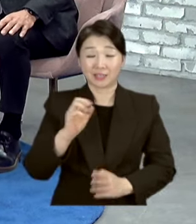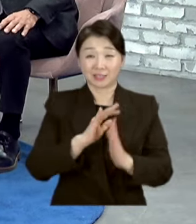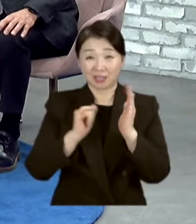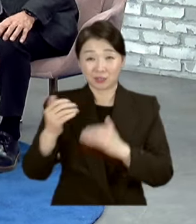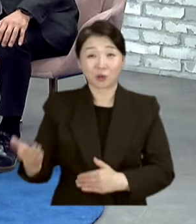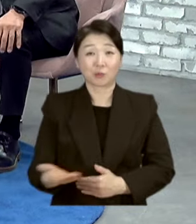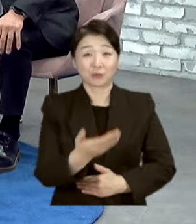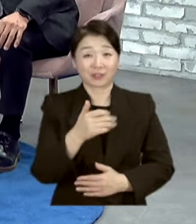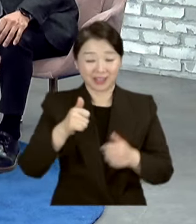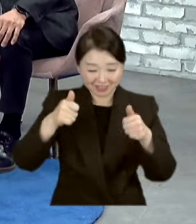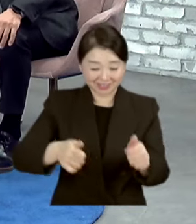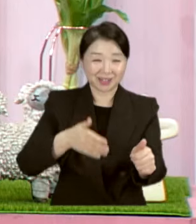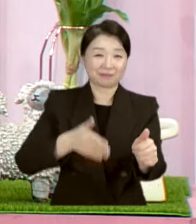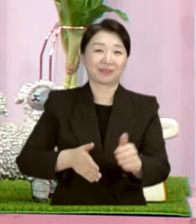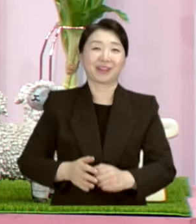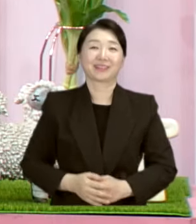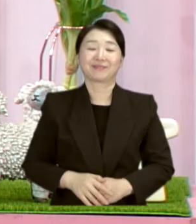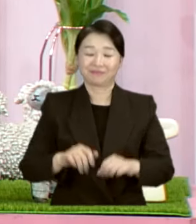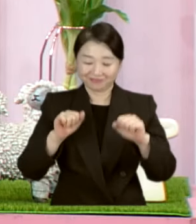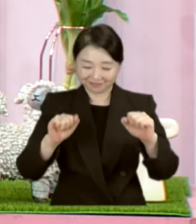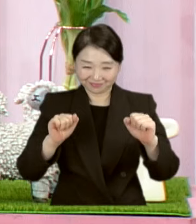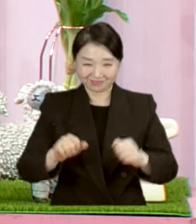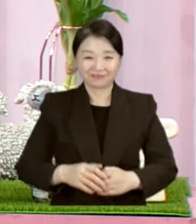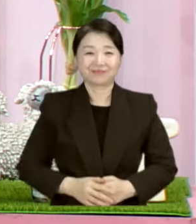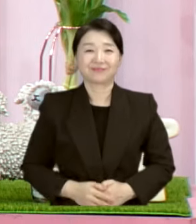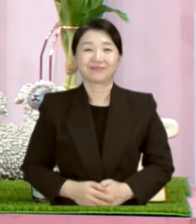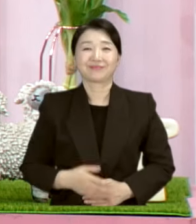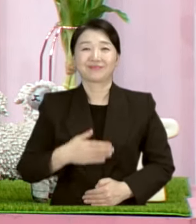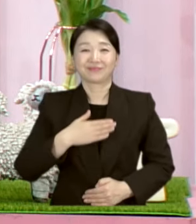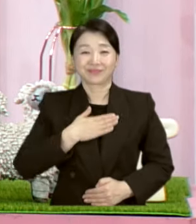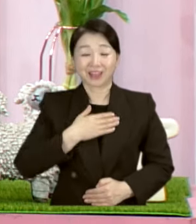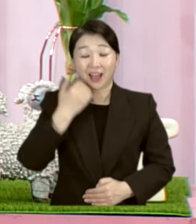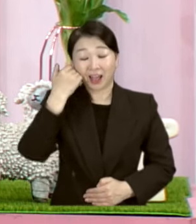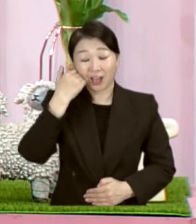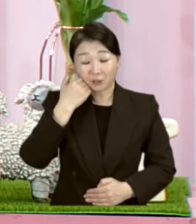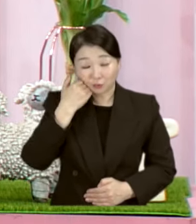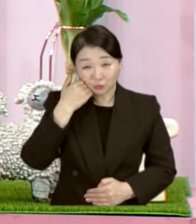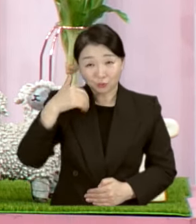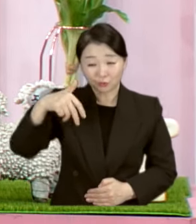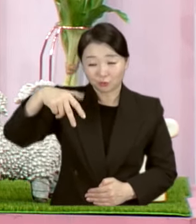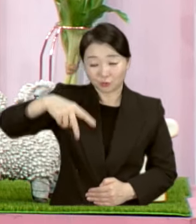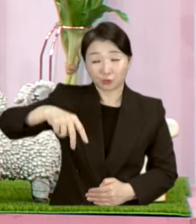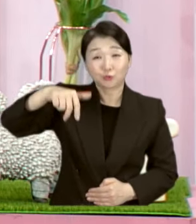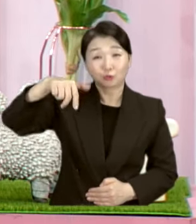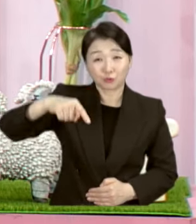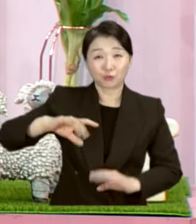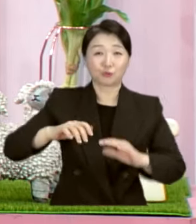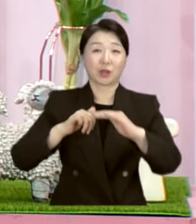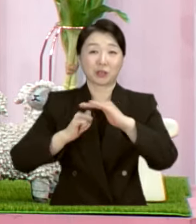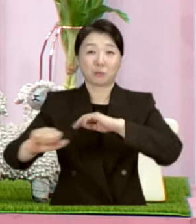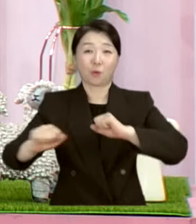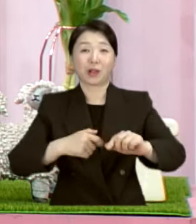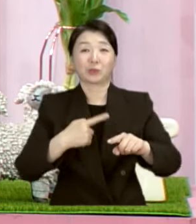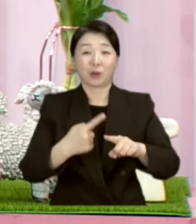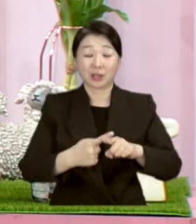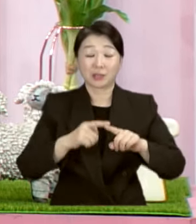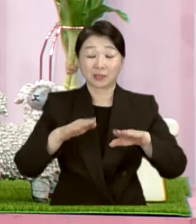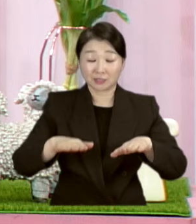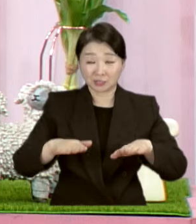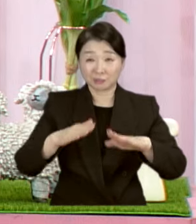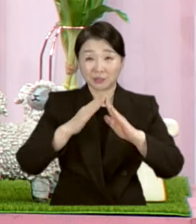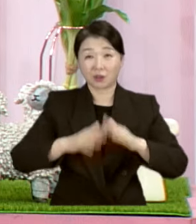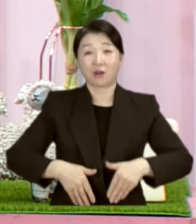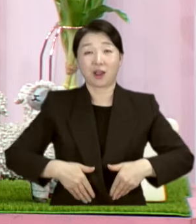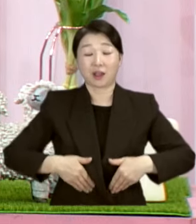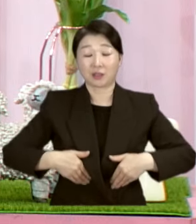한번 해주시죠. 네, 오늘 처음 나오셨잖아요. 네. 그렇죠? 안녕하십니까. 저는 수구 국가대표로 활동하다가 현재는 전라남도